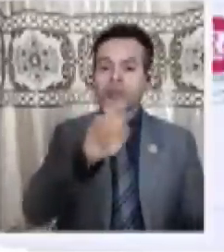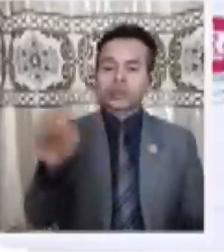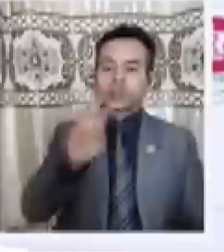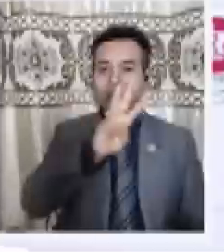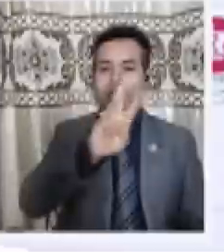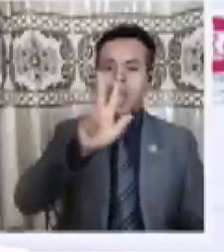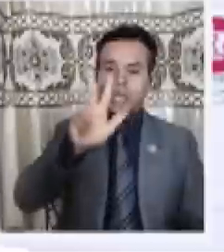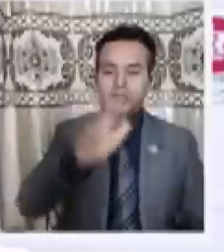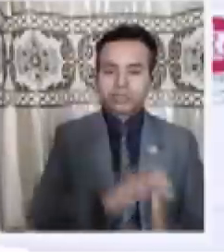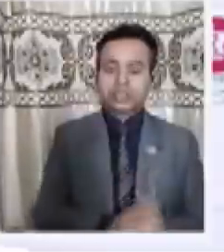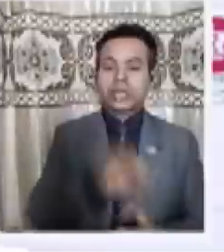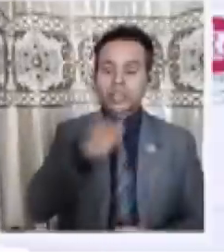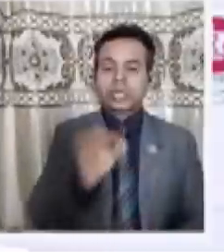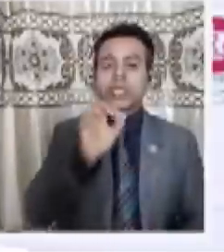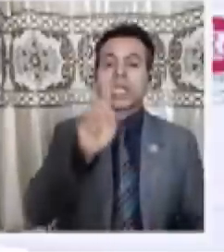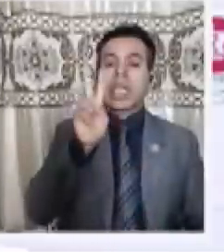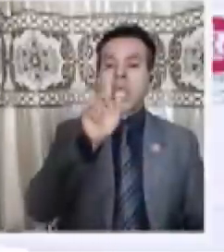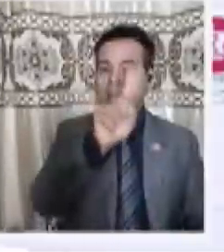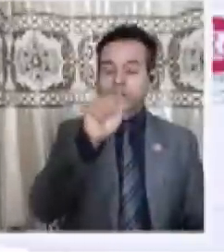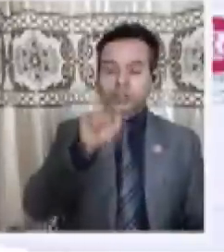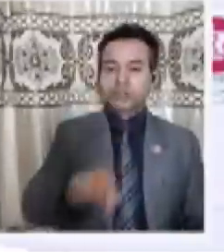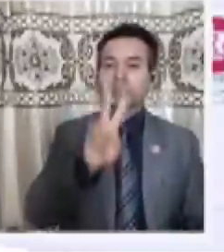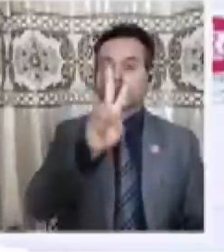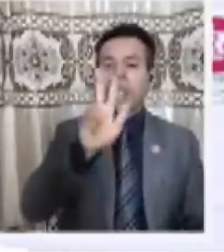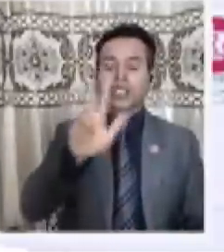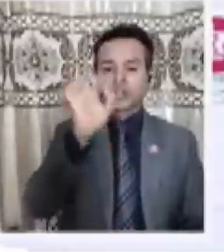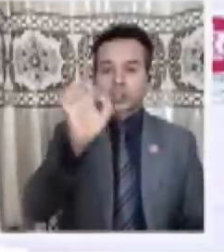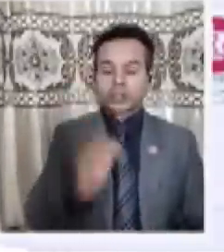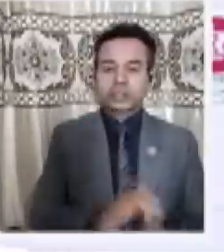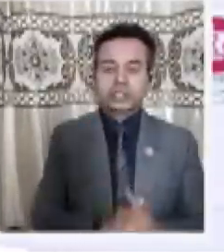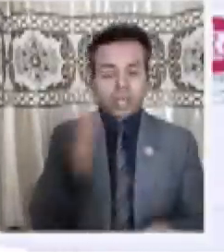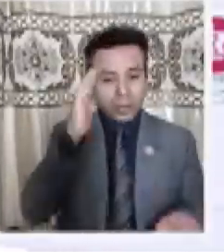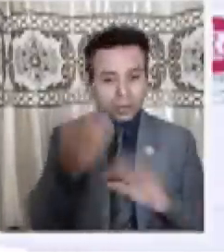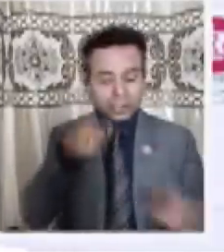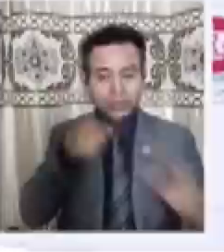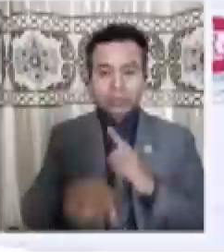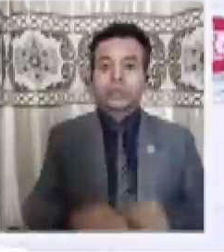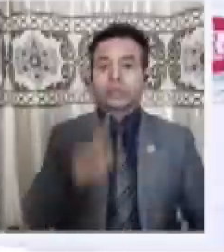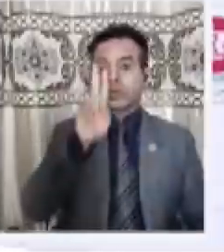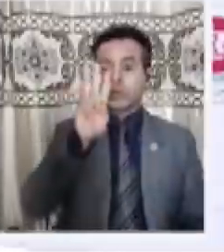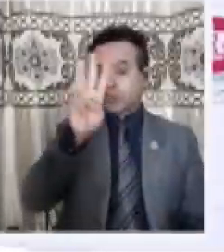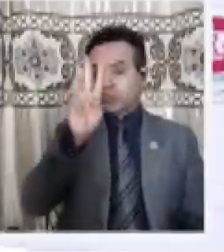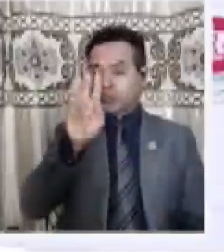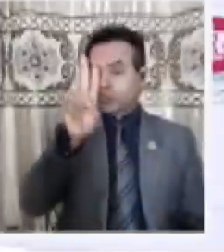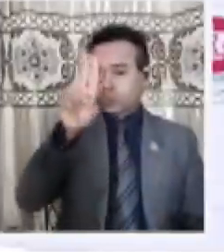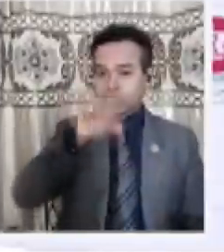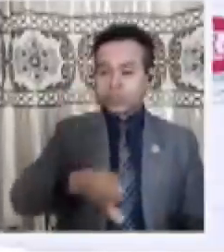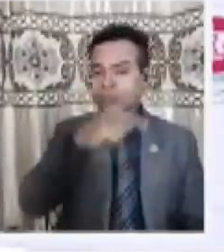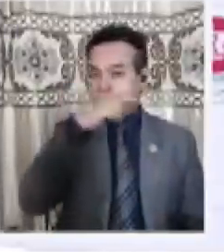হার 1.28%। যারা মৃত্যুবরণ করেছেন তাদের মধ্যে 29 জন পুরুষ, 12 জন